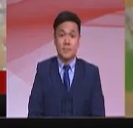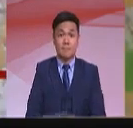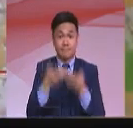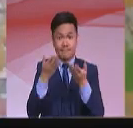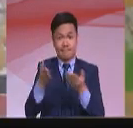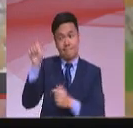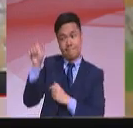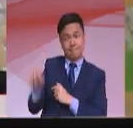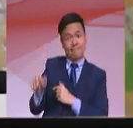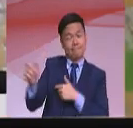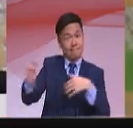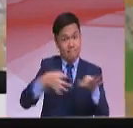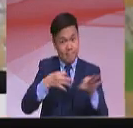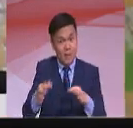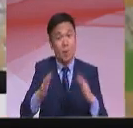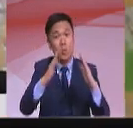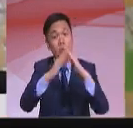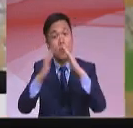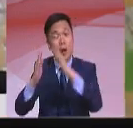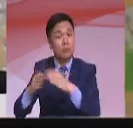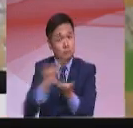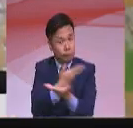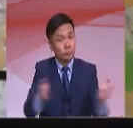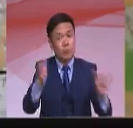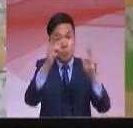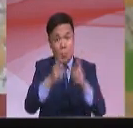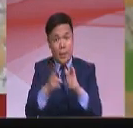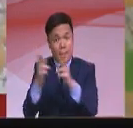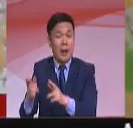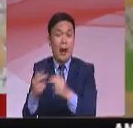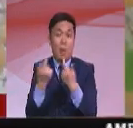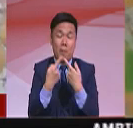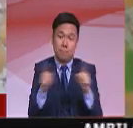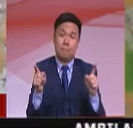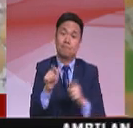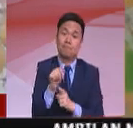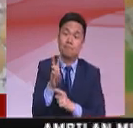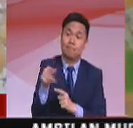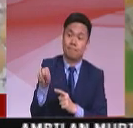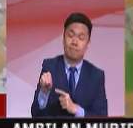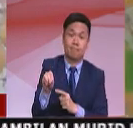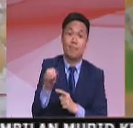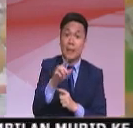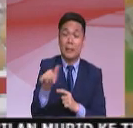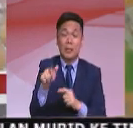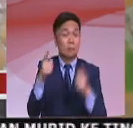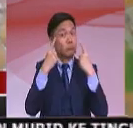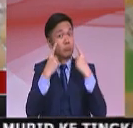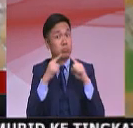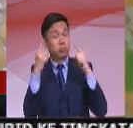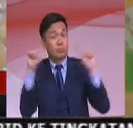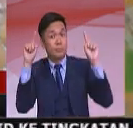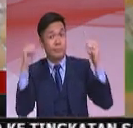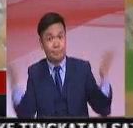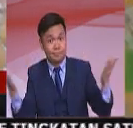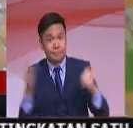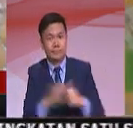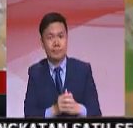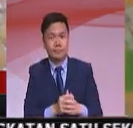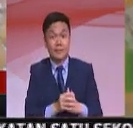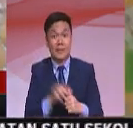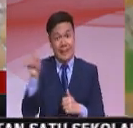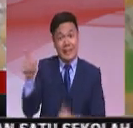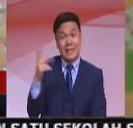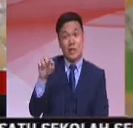Khususnya kepada perumahan awam, salah satu projek yang sangat-sangat sukses saya fikir adalah pembangunan semula